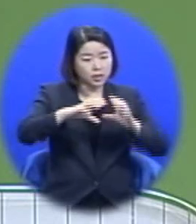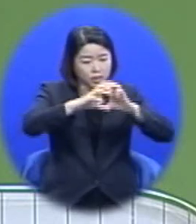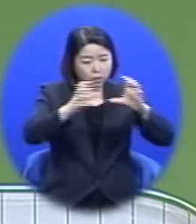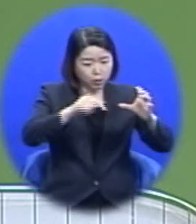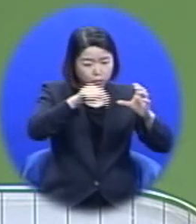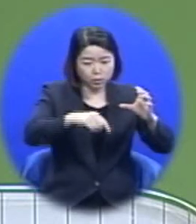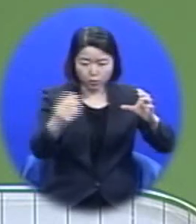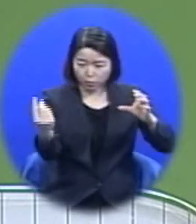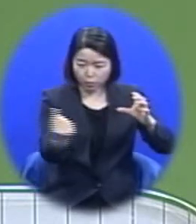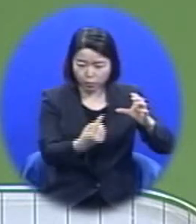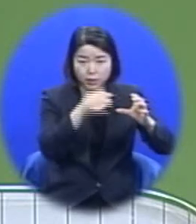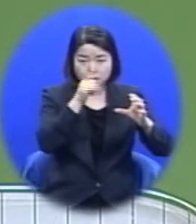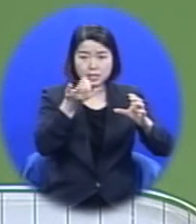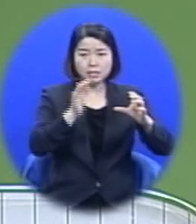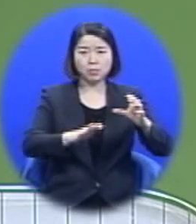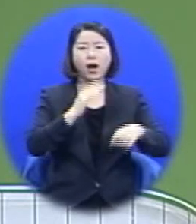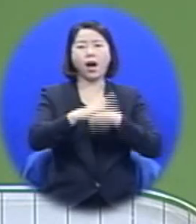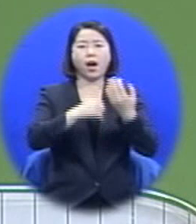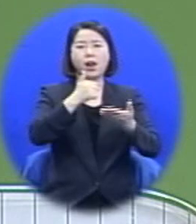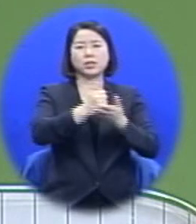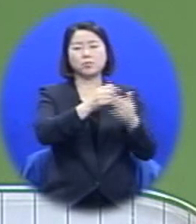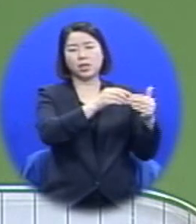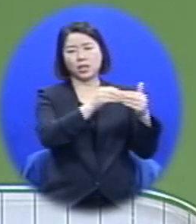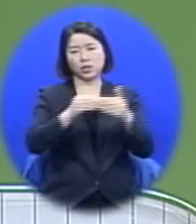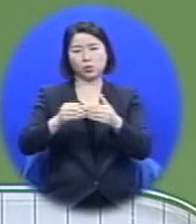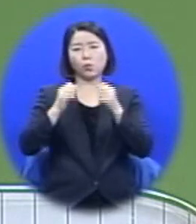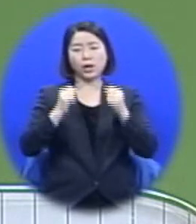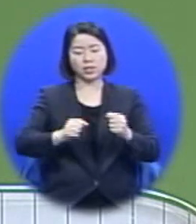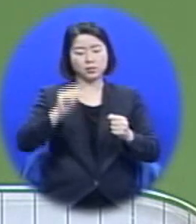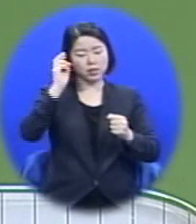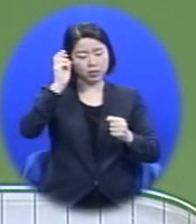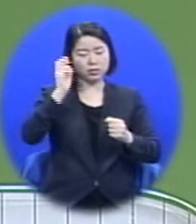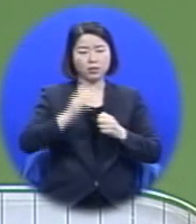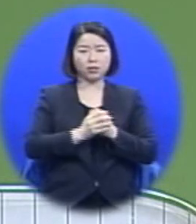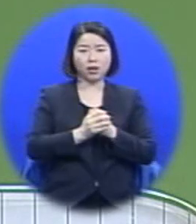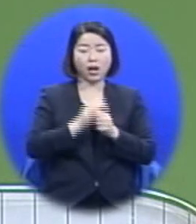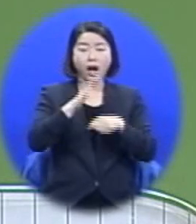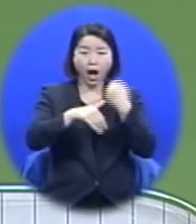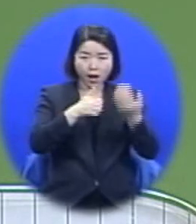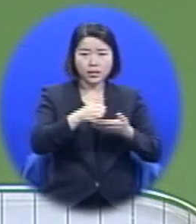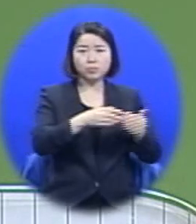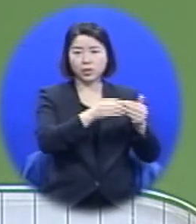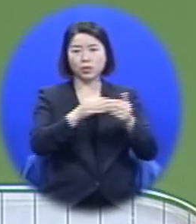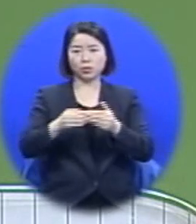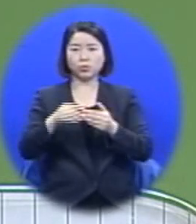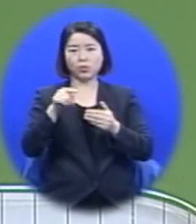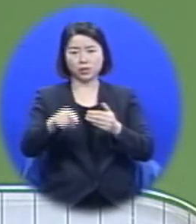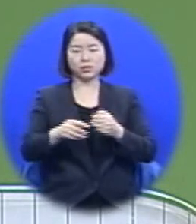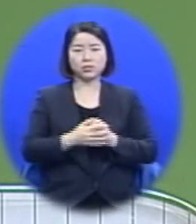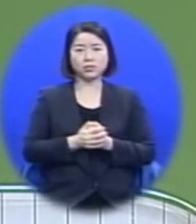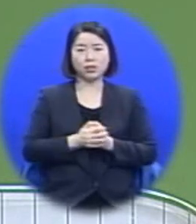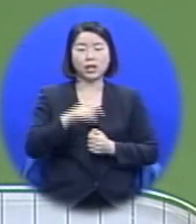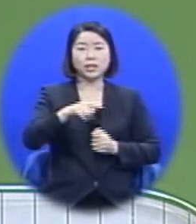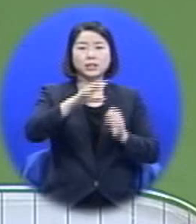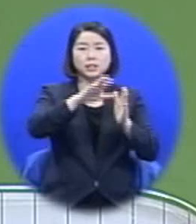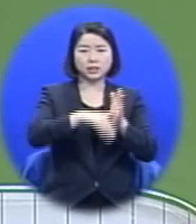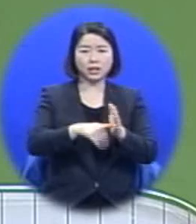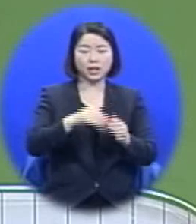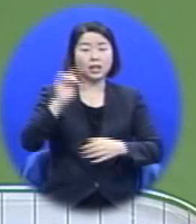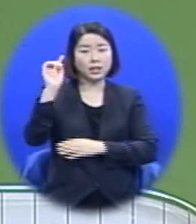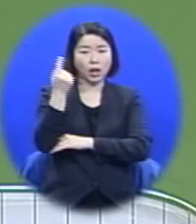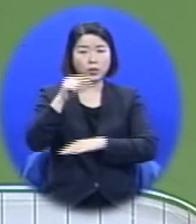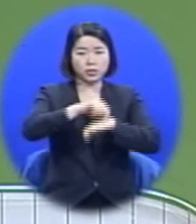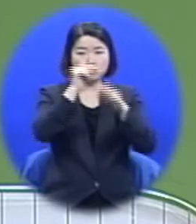돌아왔지만 하나님의 인도하심 읽어라 하나님이 인도하신 거구나 그 때에 이 다윗의